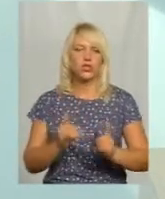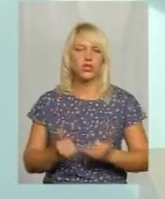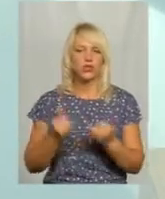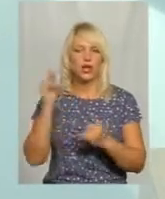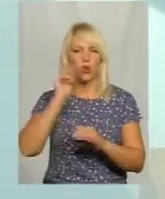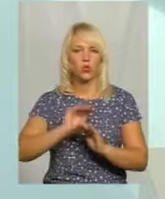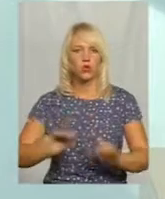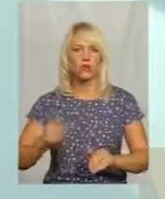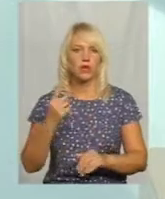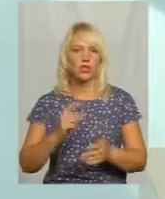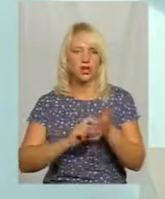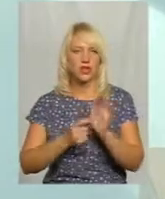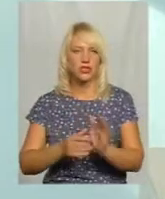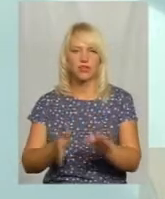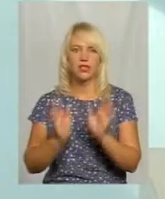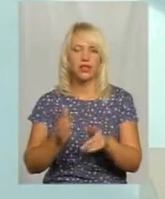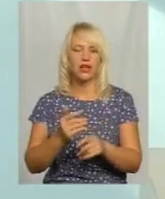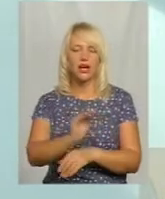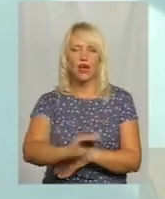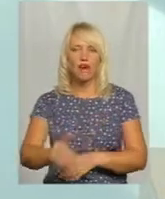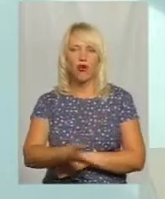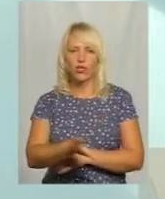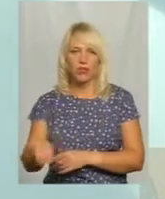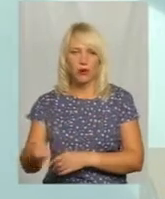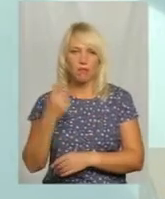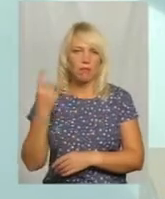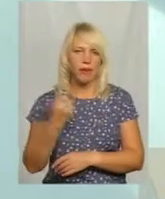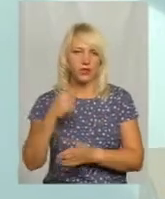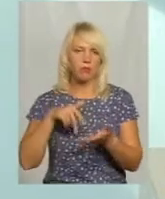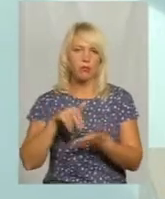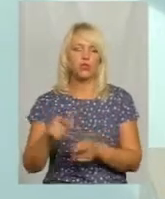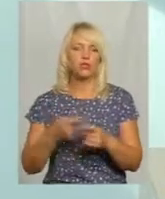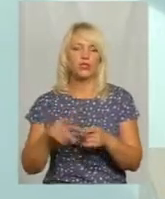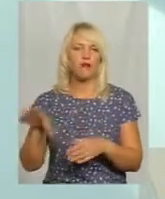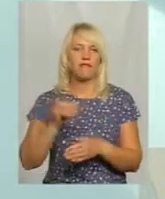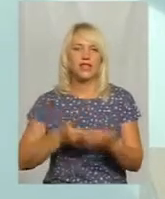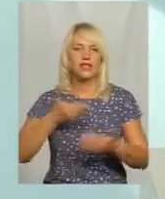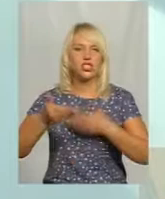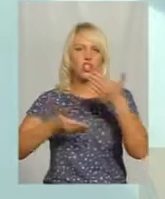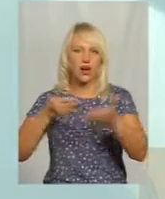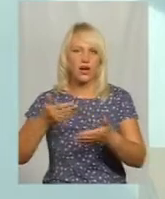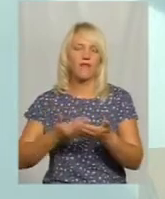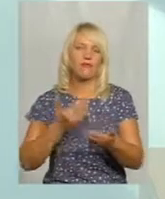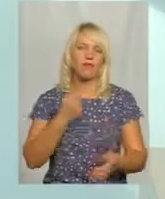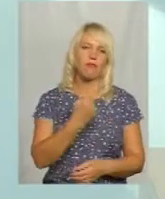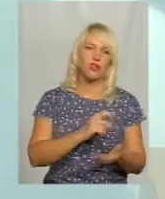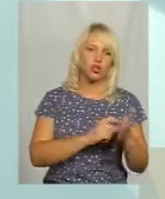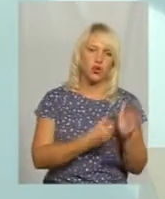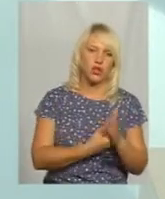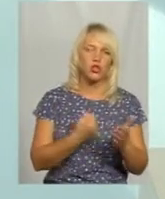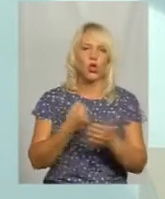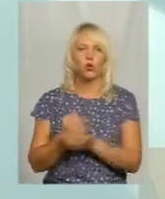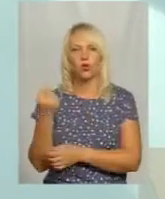учнів 1 класу. І тільки вони першими пройдуть ось весь цей шлях від 1 класу нової української школи і